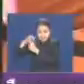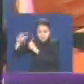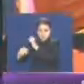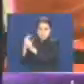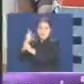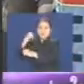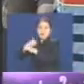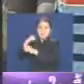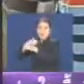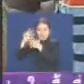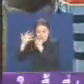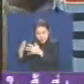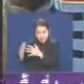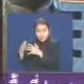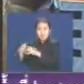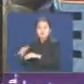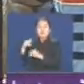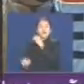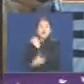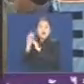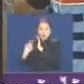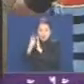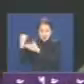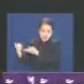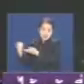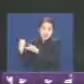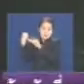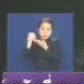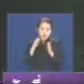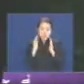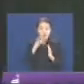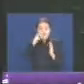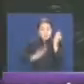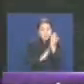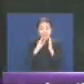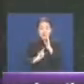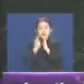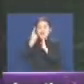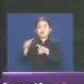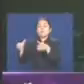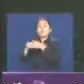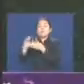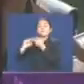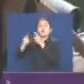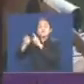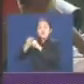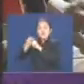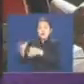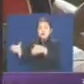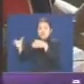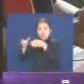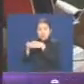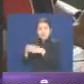ววันนี้พวกเขามีโอกาสเป็นครั้งแรกที่ได้มาช่วยเหลือผู้เดือดร้อนร่วมกับพรรคพวกโดยรวมตัวกันมาในนามกลุ่ม